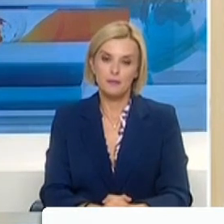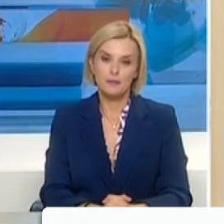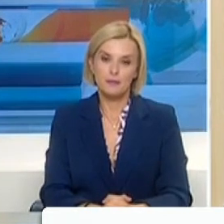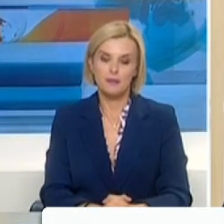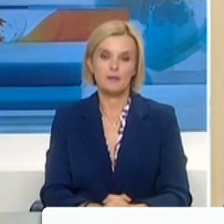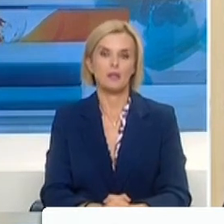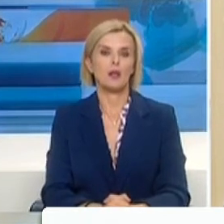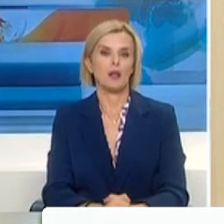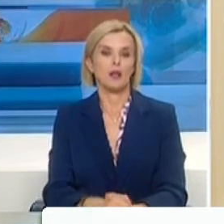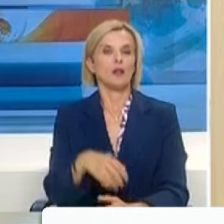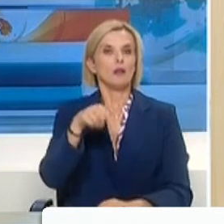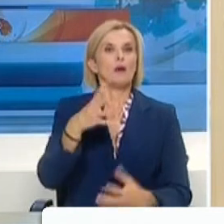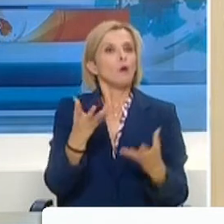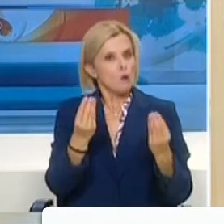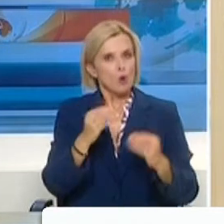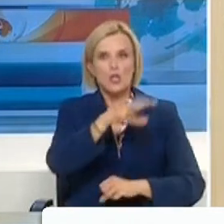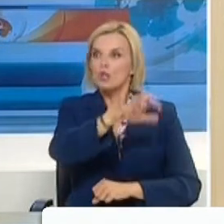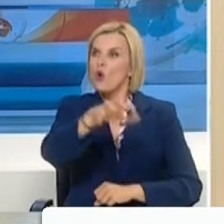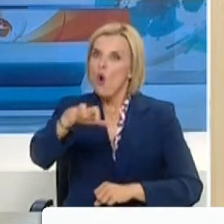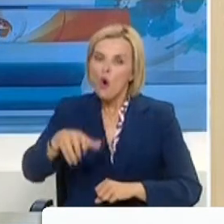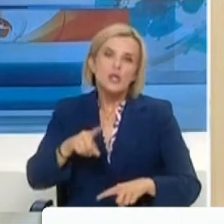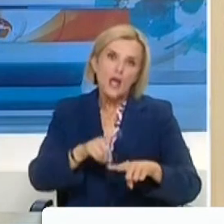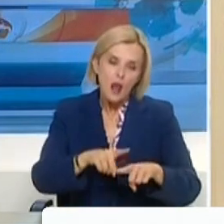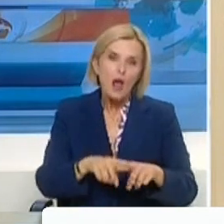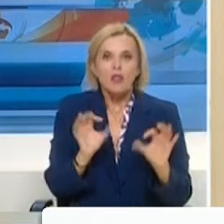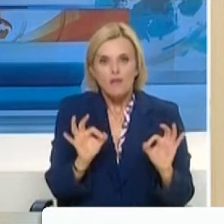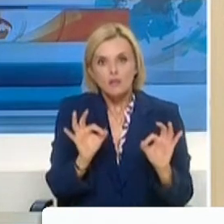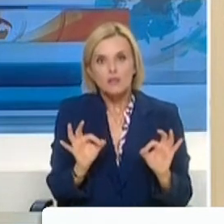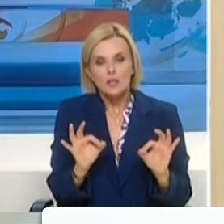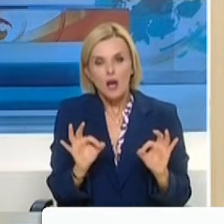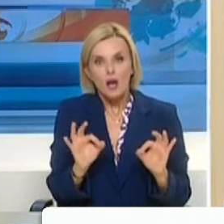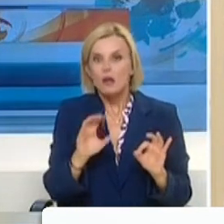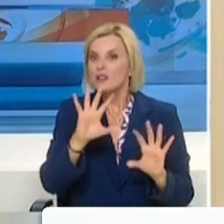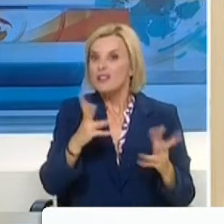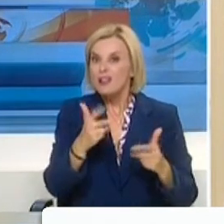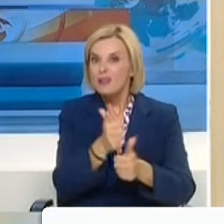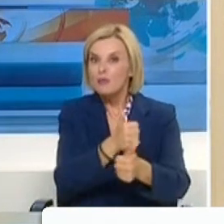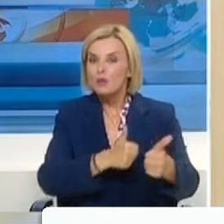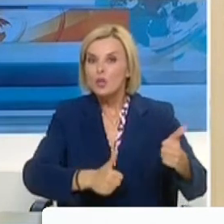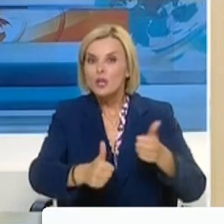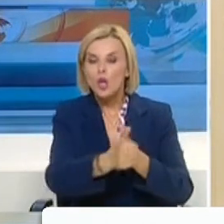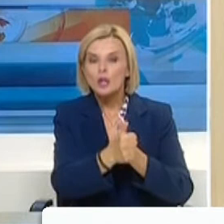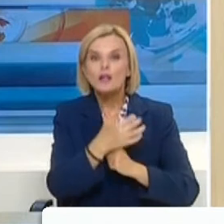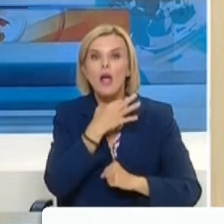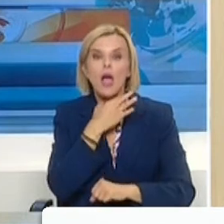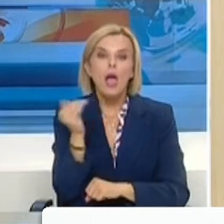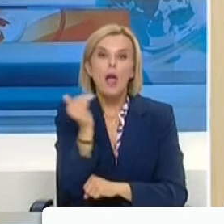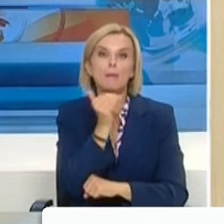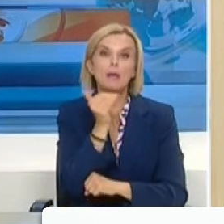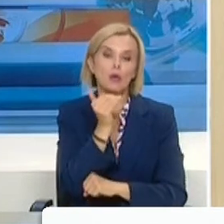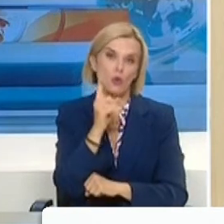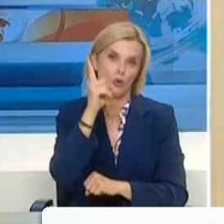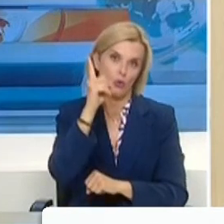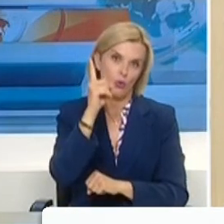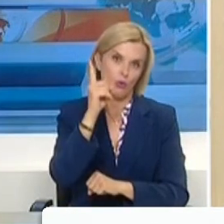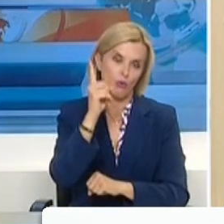Σε όλες τις χώρες και στην Ελλάδα, όλα τα νοσοκομεία αντιμετωπίζουν κατά προτεραιότητα τα επείγοντα περιστατικά. Και είναι